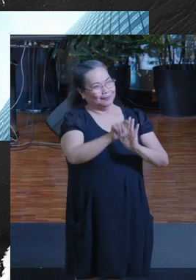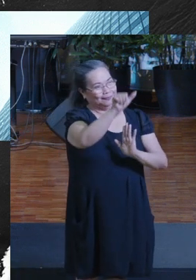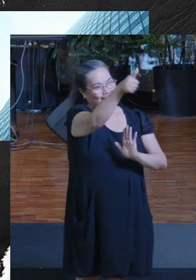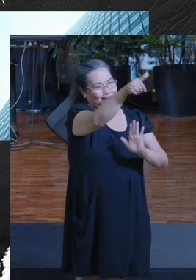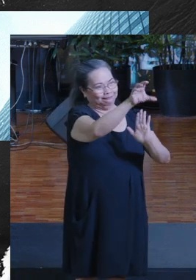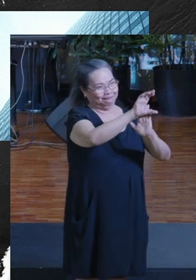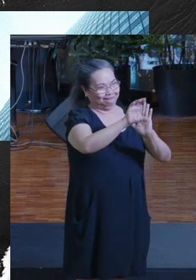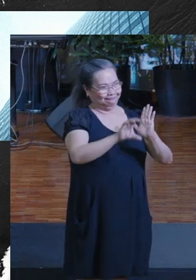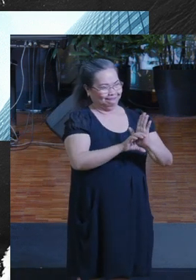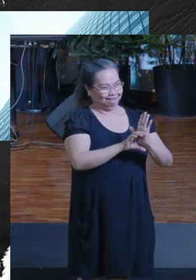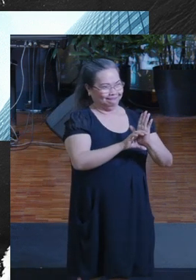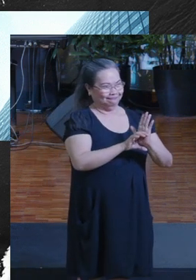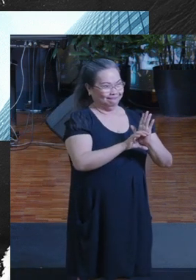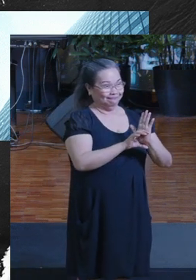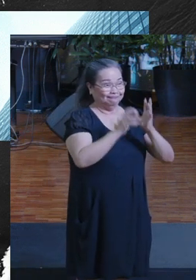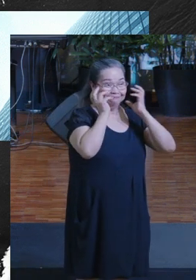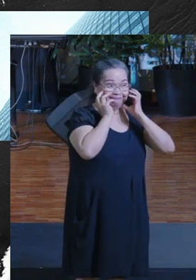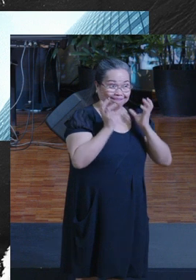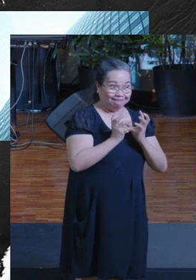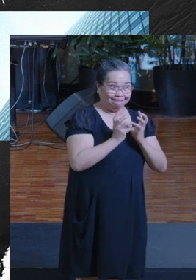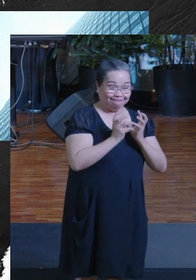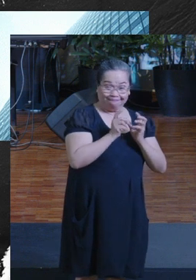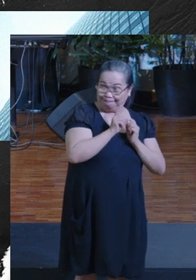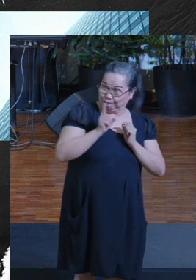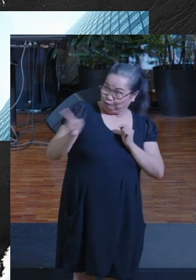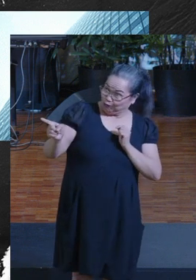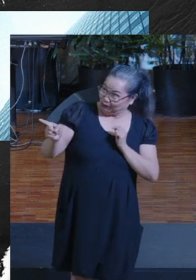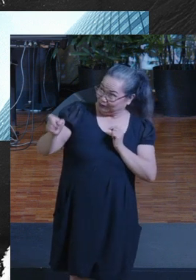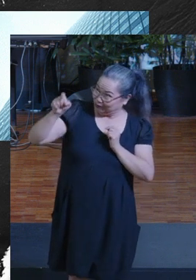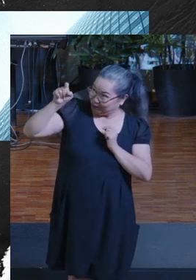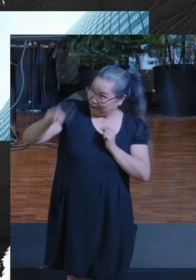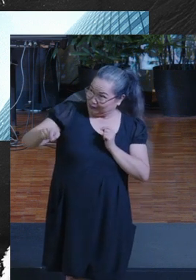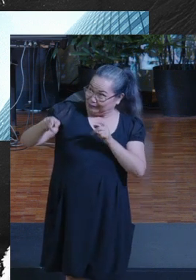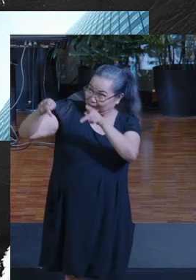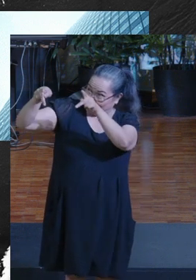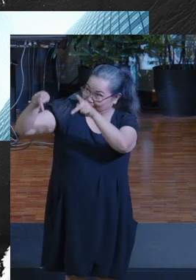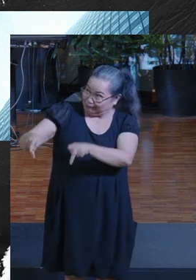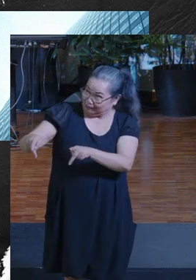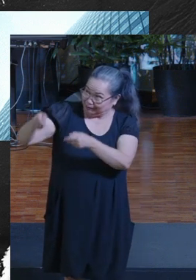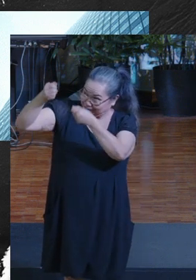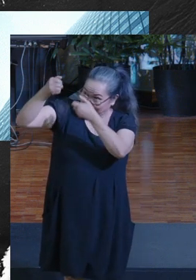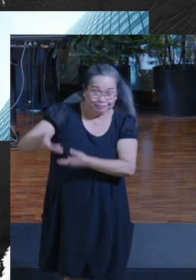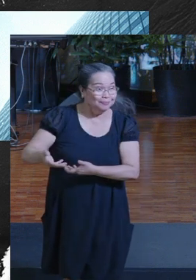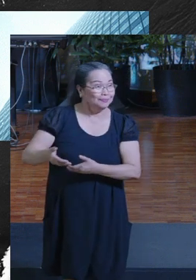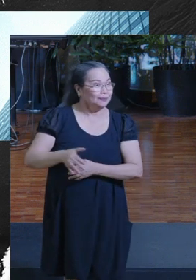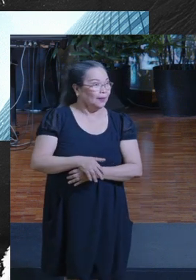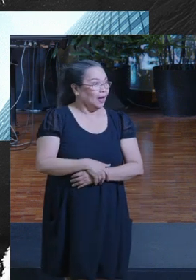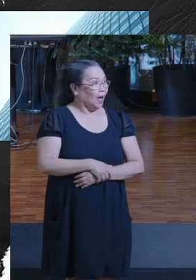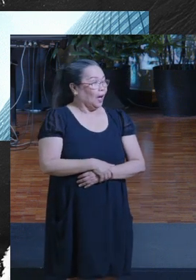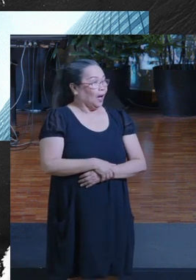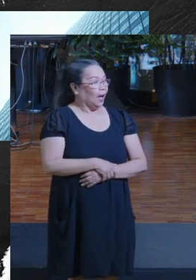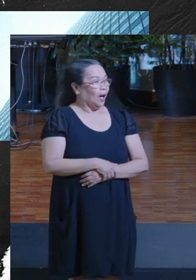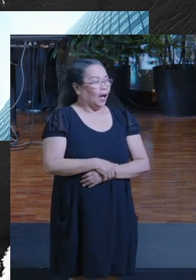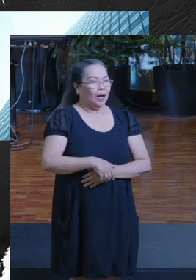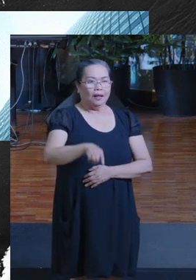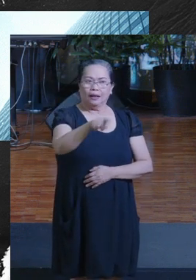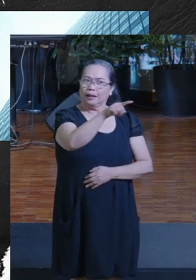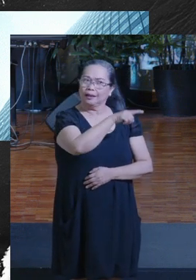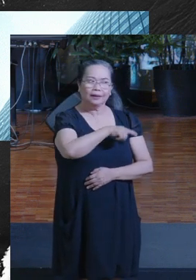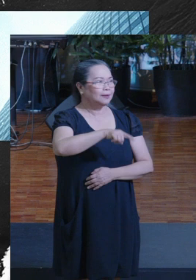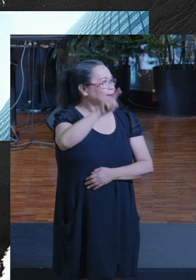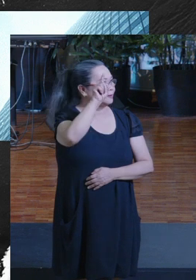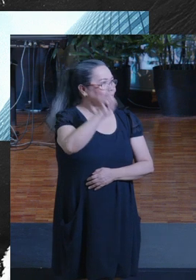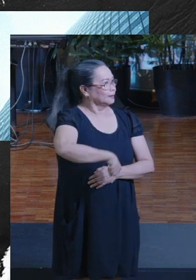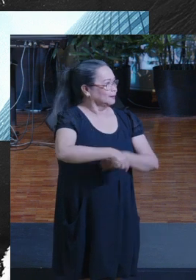So yun ang Mosaic Covenant, based on human compliance. Sinabi niya last week, hindi natin kayang sundin.